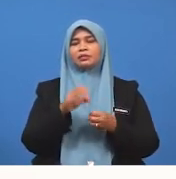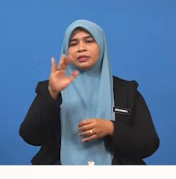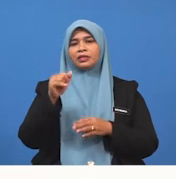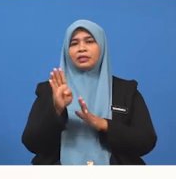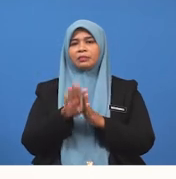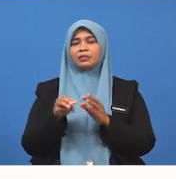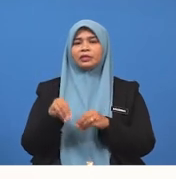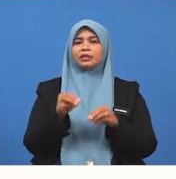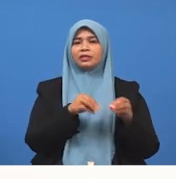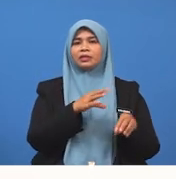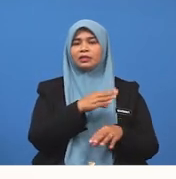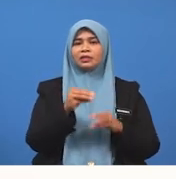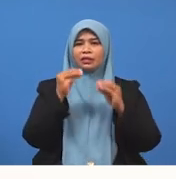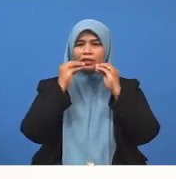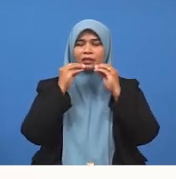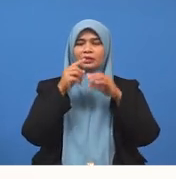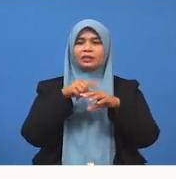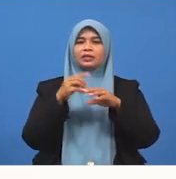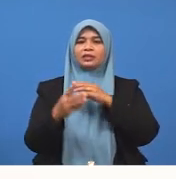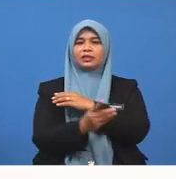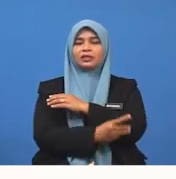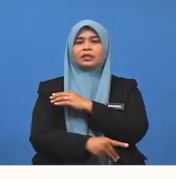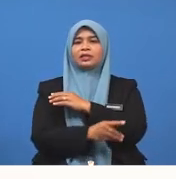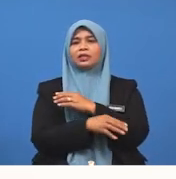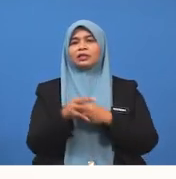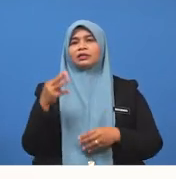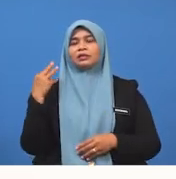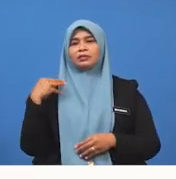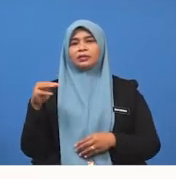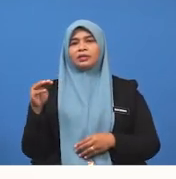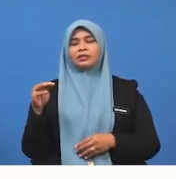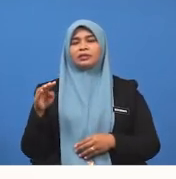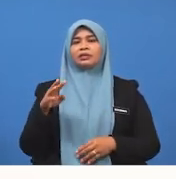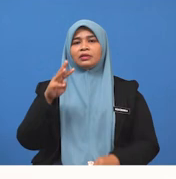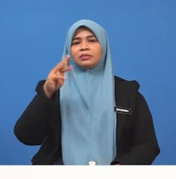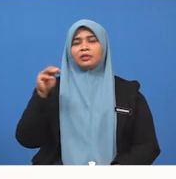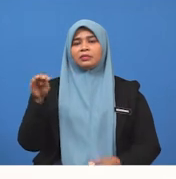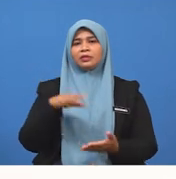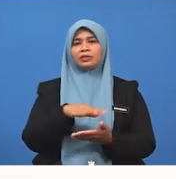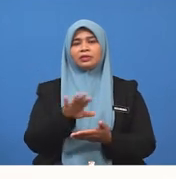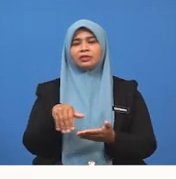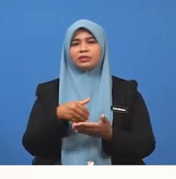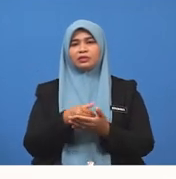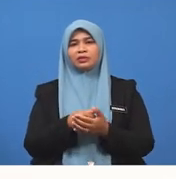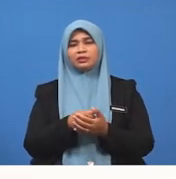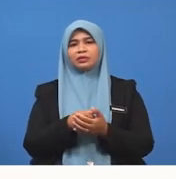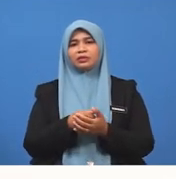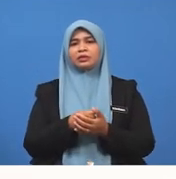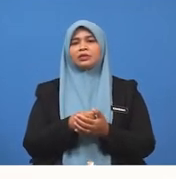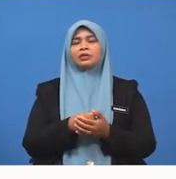mengajar di daerah merekrut murid-murid kalian dalam mencapai Sirikan al-qur'an ini